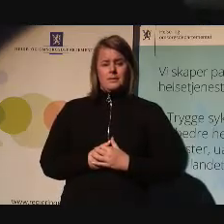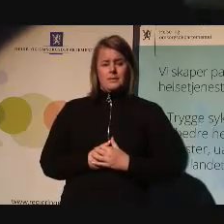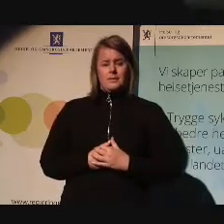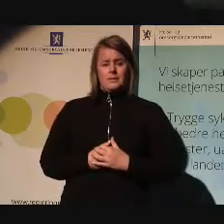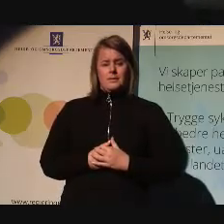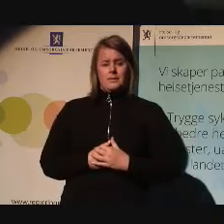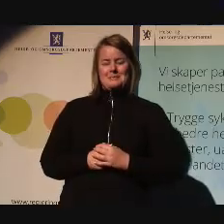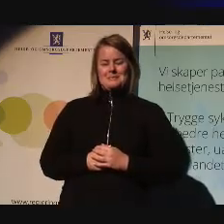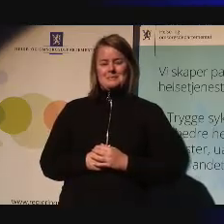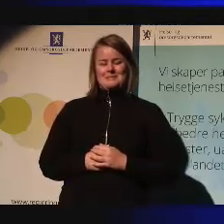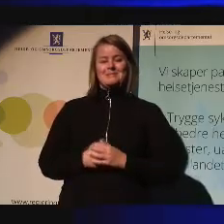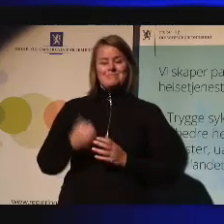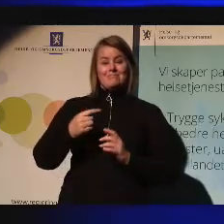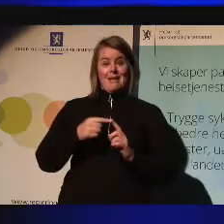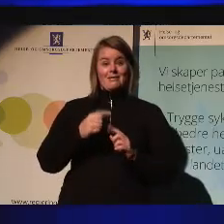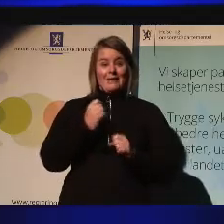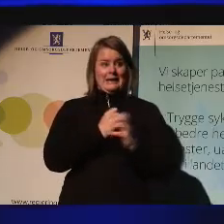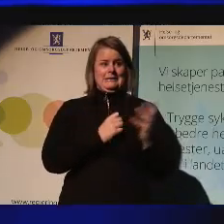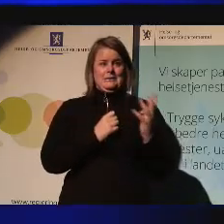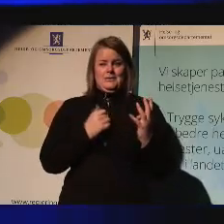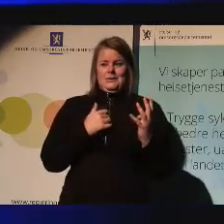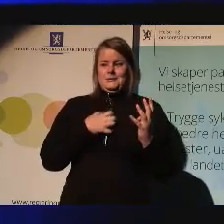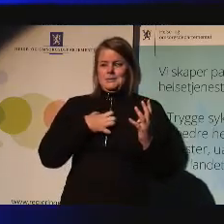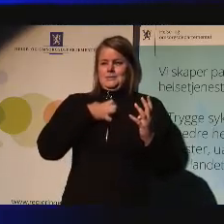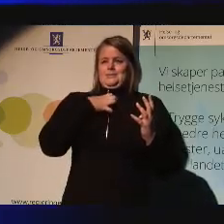Men sånn var det.